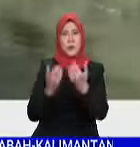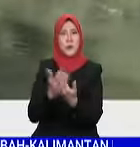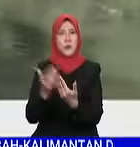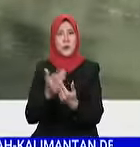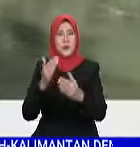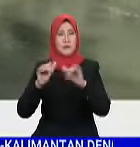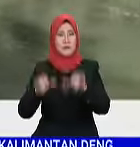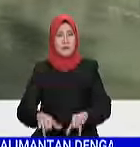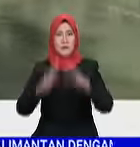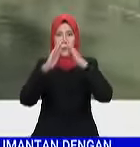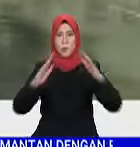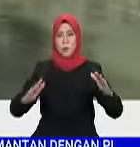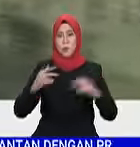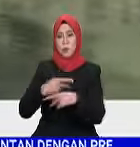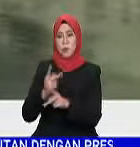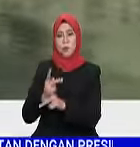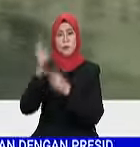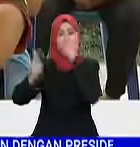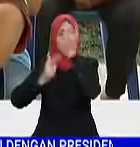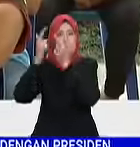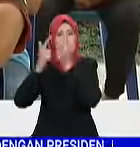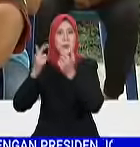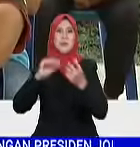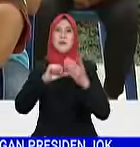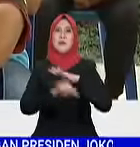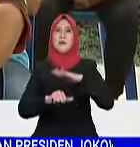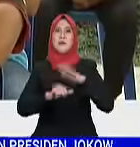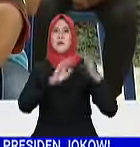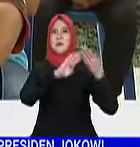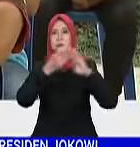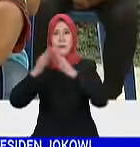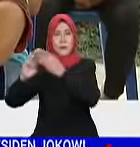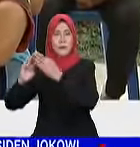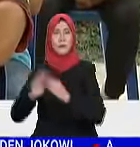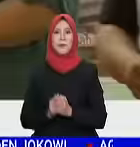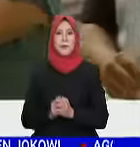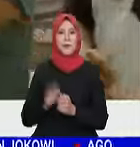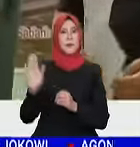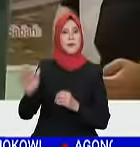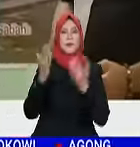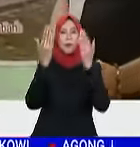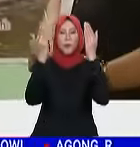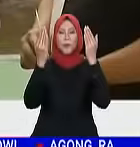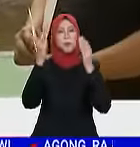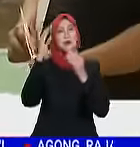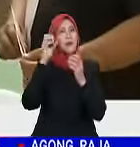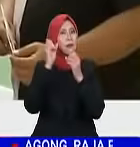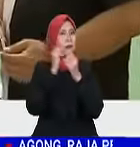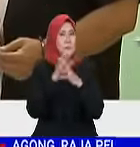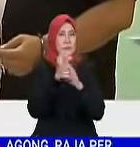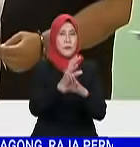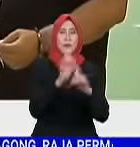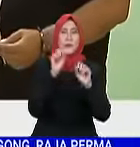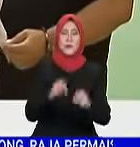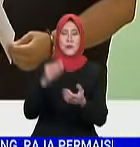inap desa dan produk pelancongan berasaskan komuniti. Penerima yang ditemui bersyukur dan berazam menggunakan